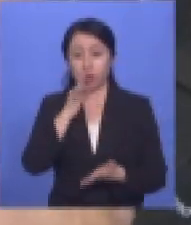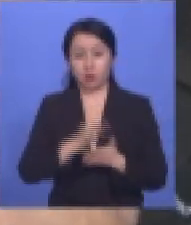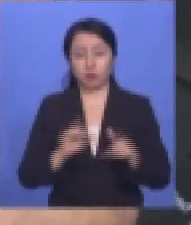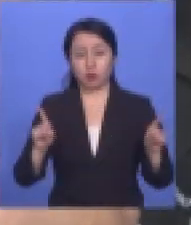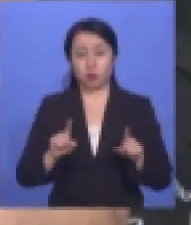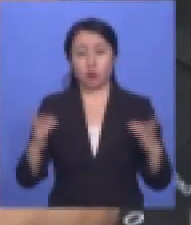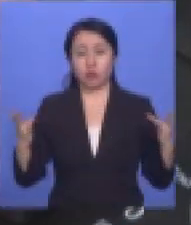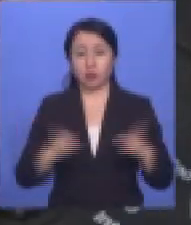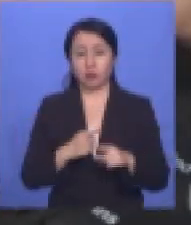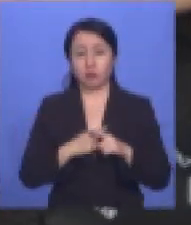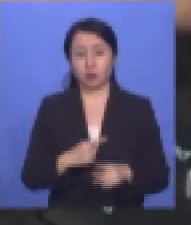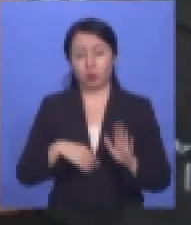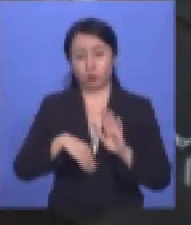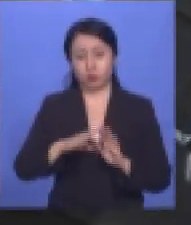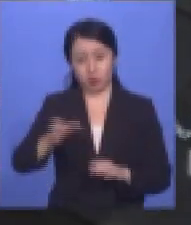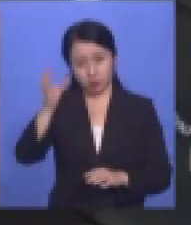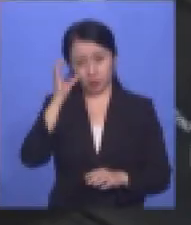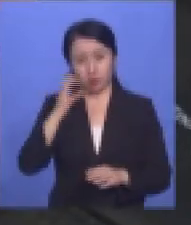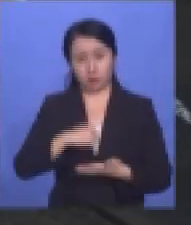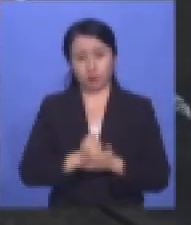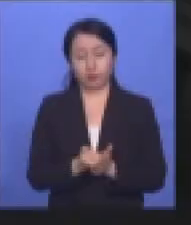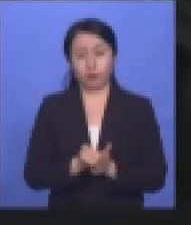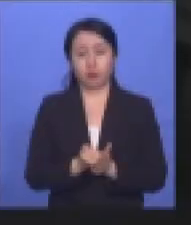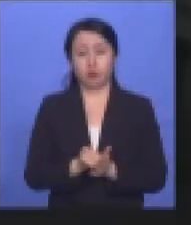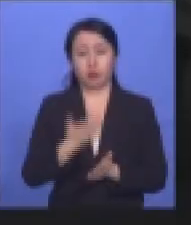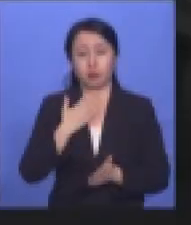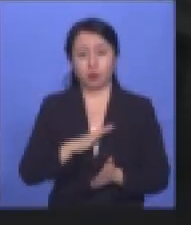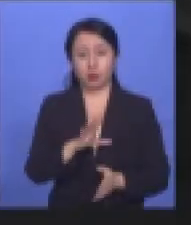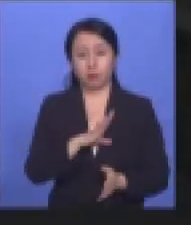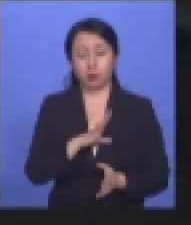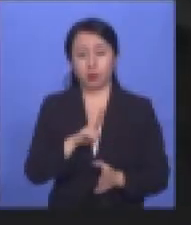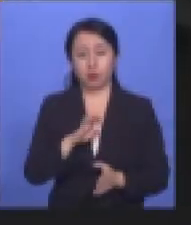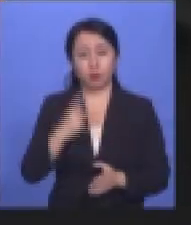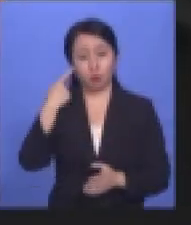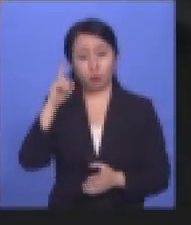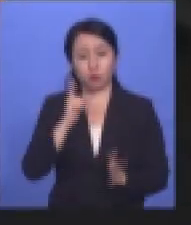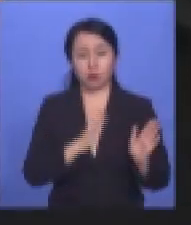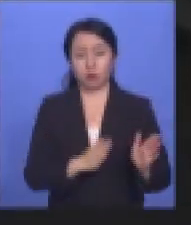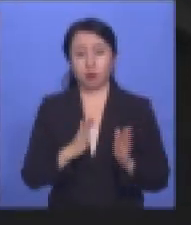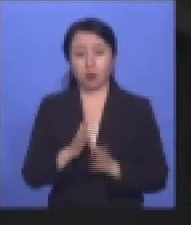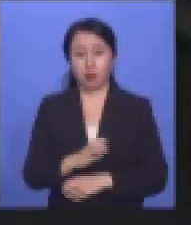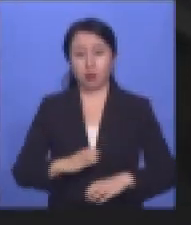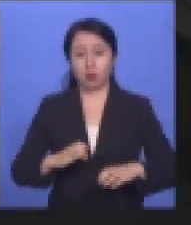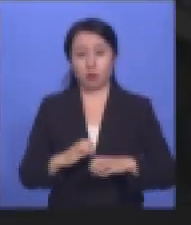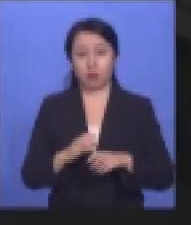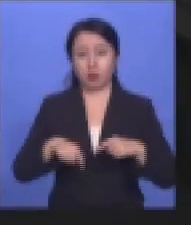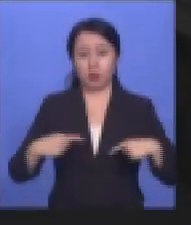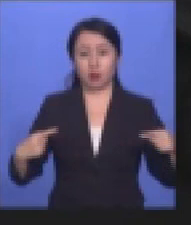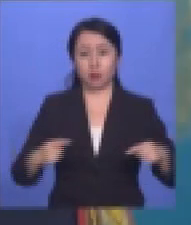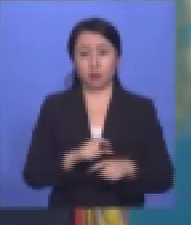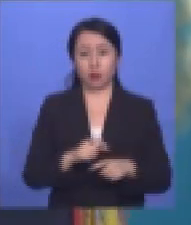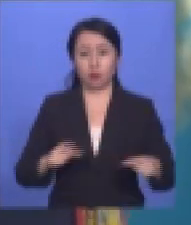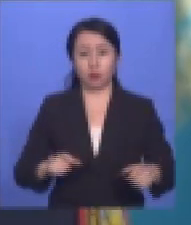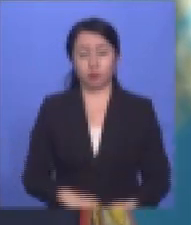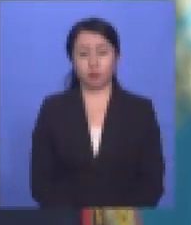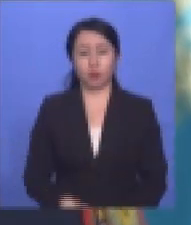Что необходимо постоянно совершенствовать знания укреплять стрессоустойчивость быть гибким и уметь выстраивать коммуникации с самыми разными людьми